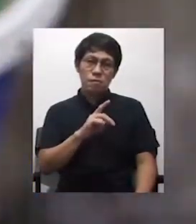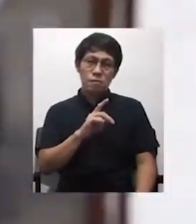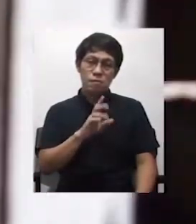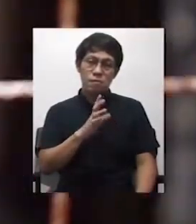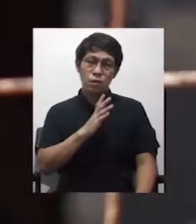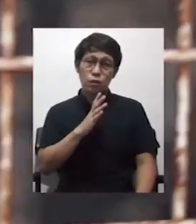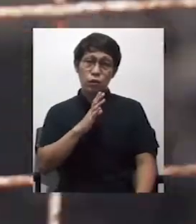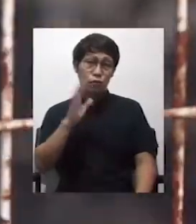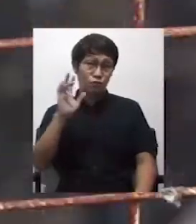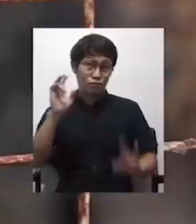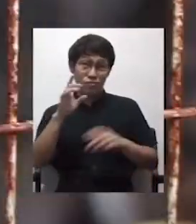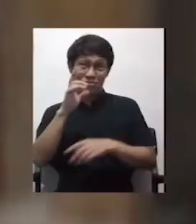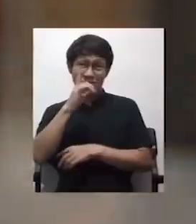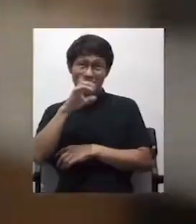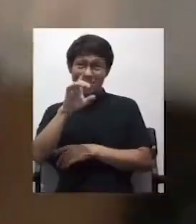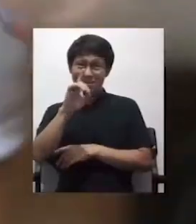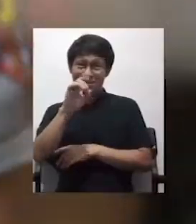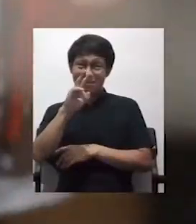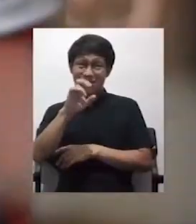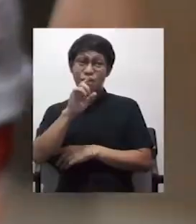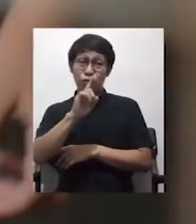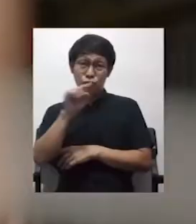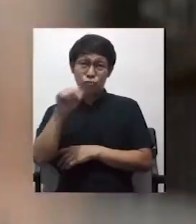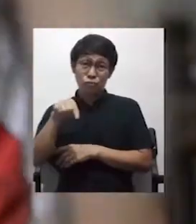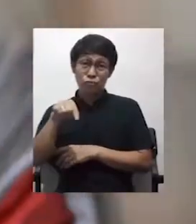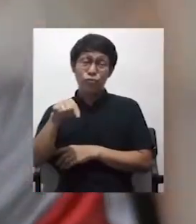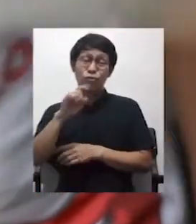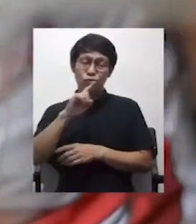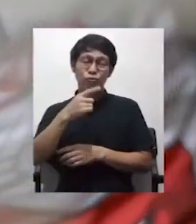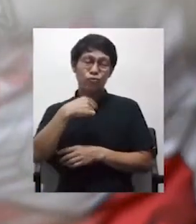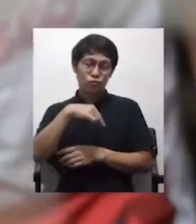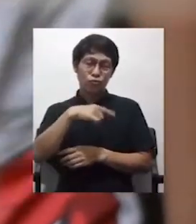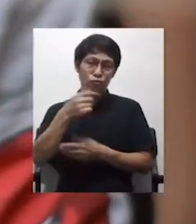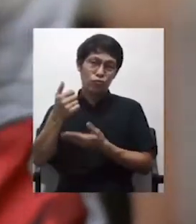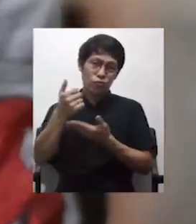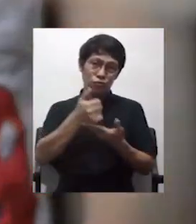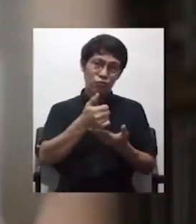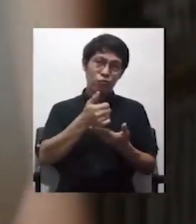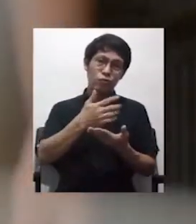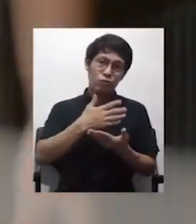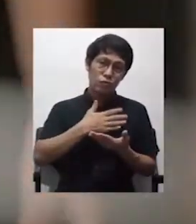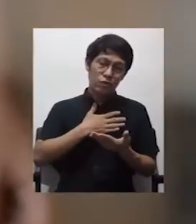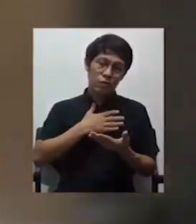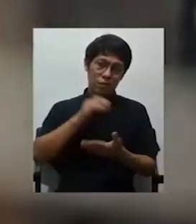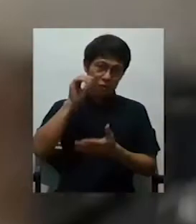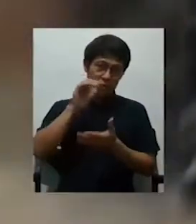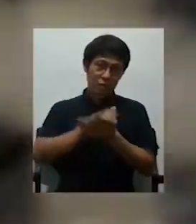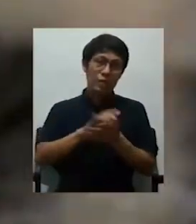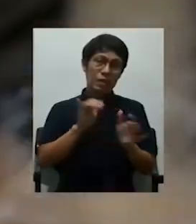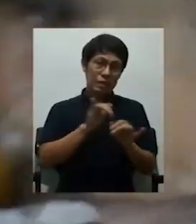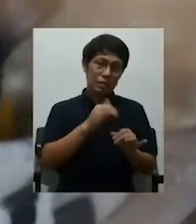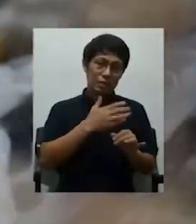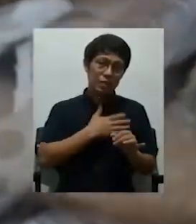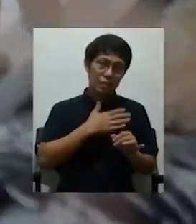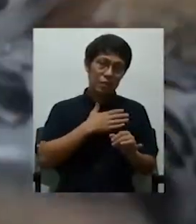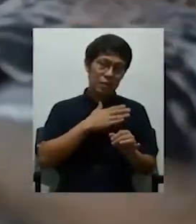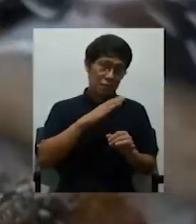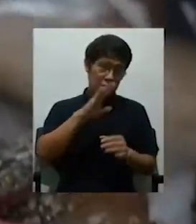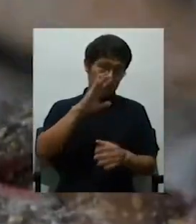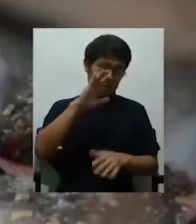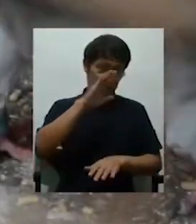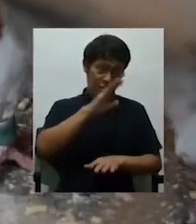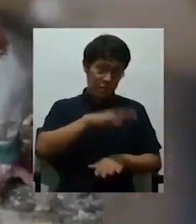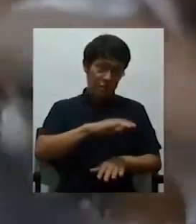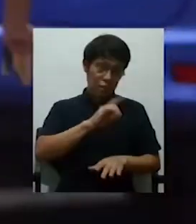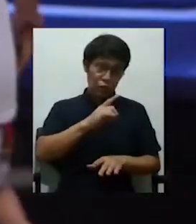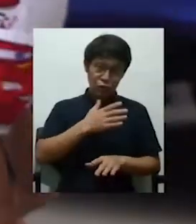po yung nagpapasaya sa asawa ko tsaka sa anak ko. Kasi yung anak ko, makakita lang siya ng hayop, lalo ng mga sisiw.